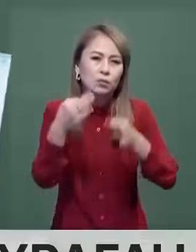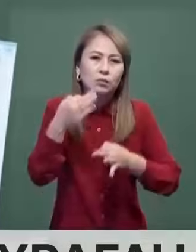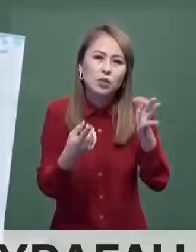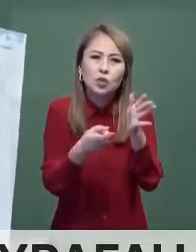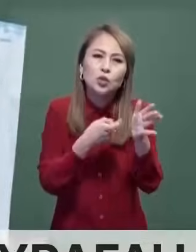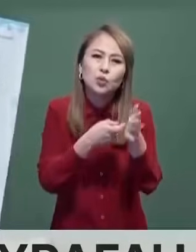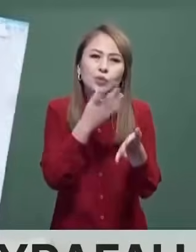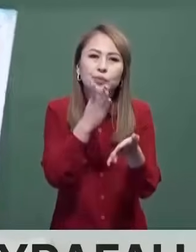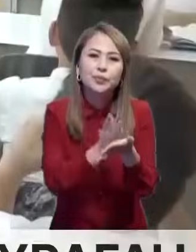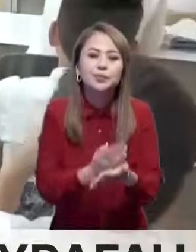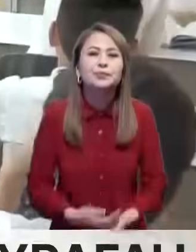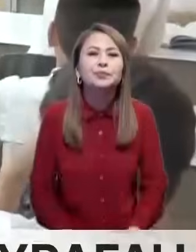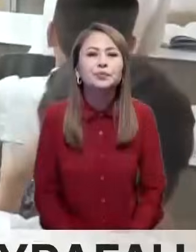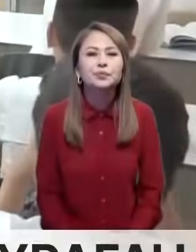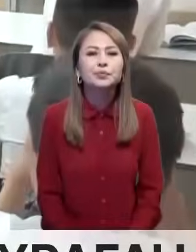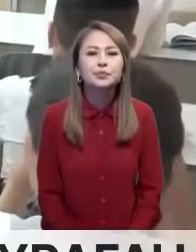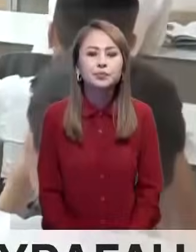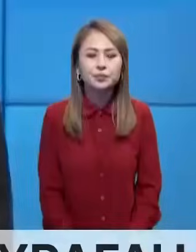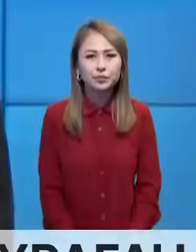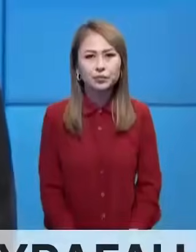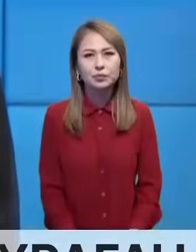дейінгі тергеу жүргізіп жатыр.